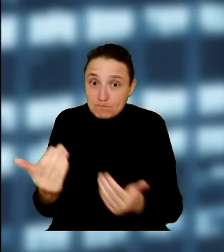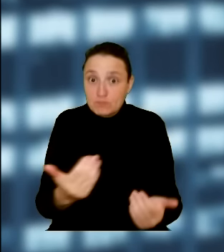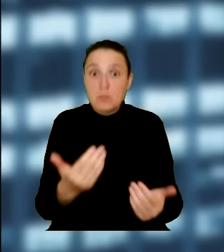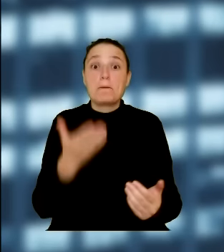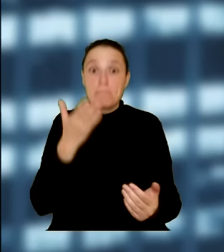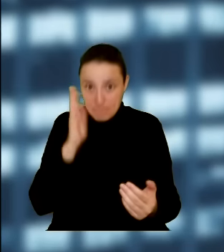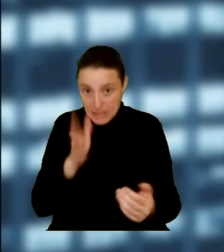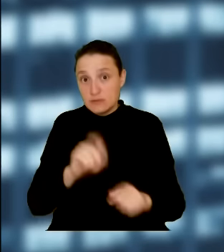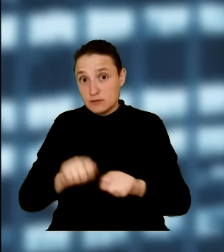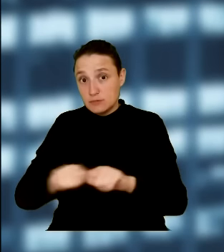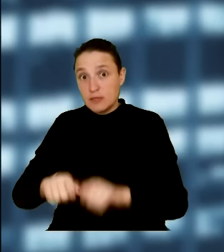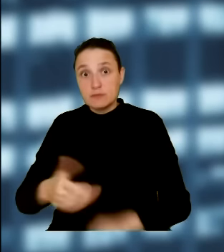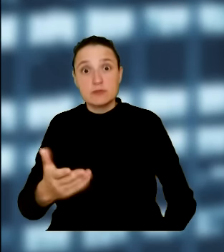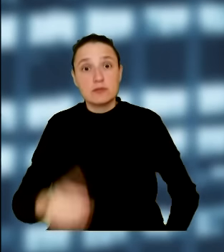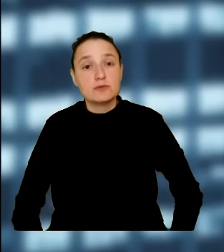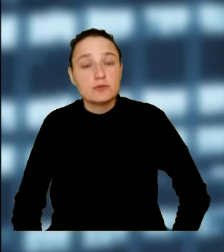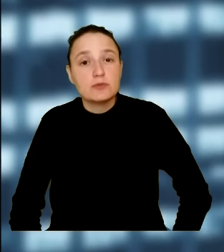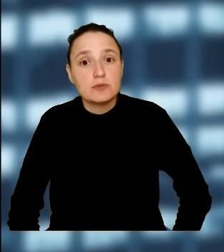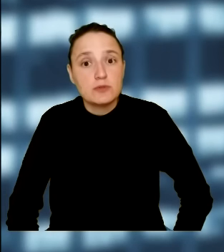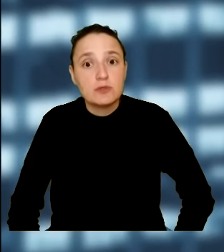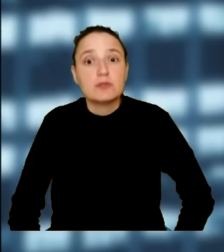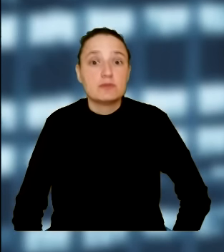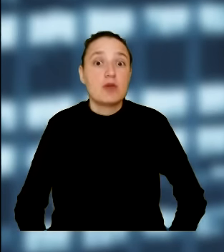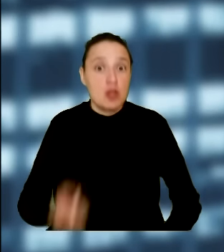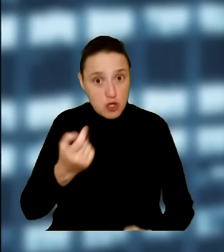tak? Do tego, żeby Państwo poświęcili